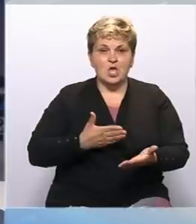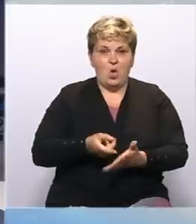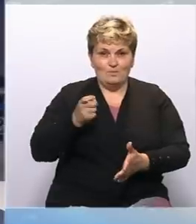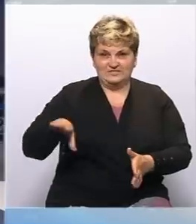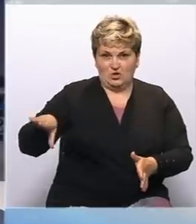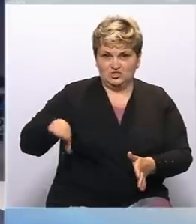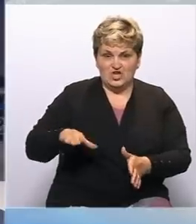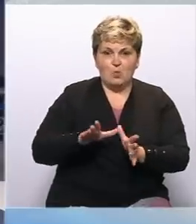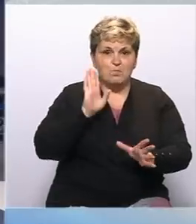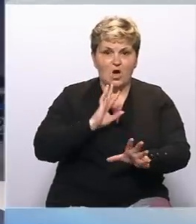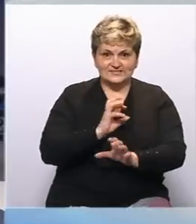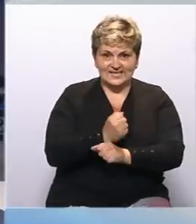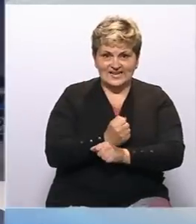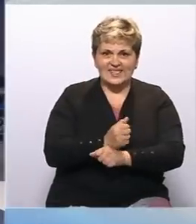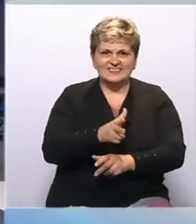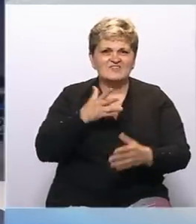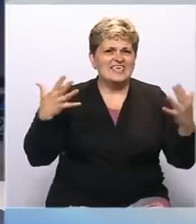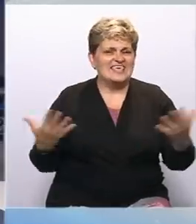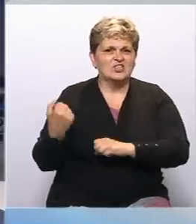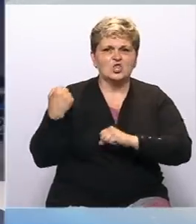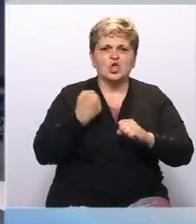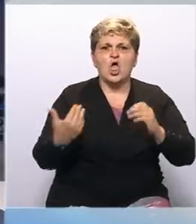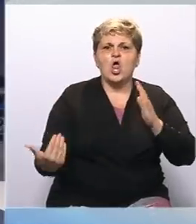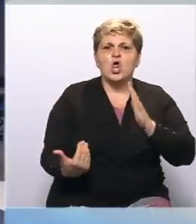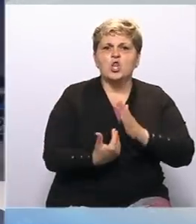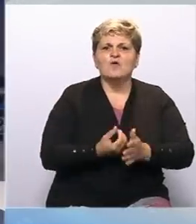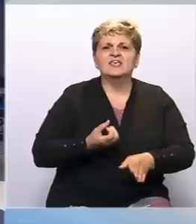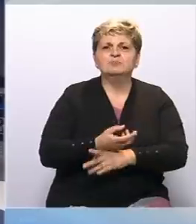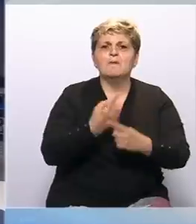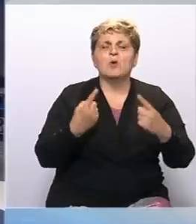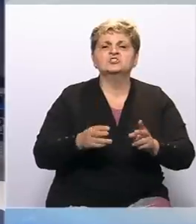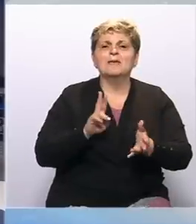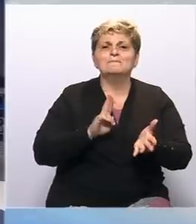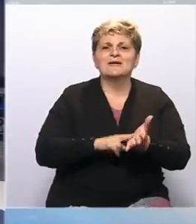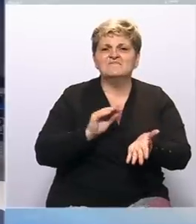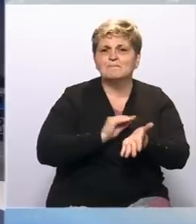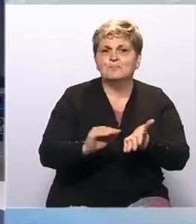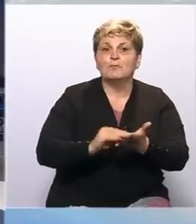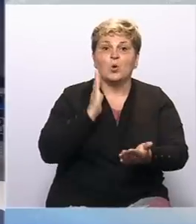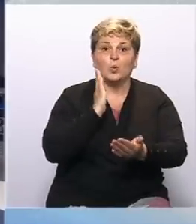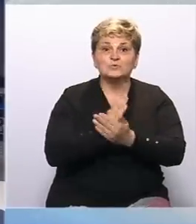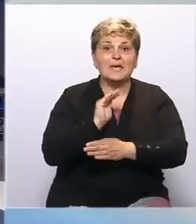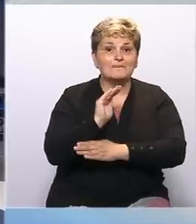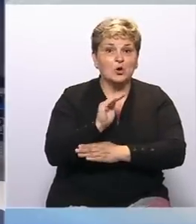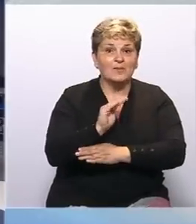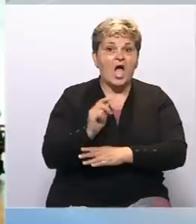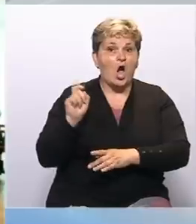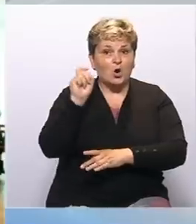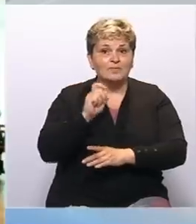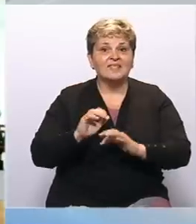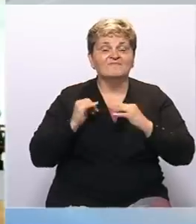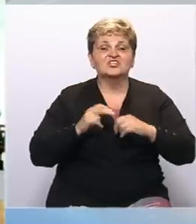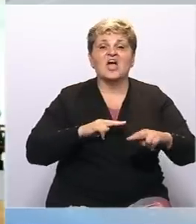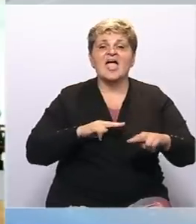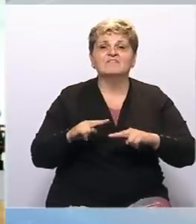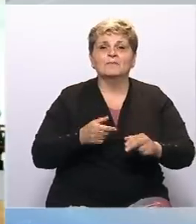Slučajevi femicida u Bosni i Hercegovini zahtijevaju hitno donošenje novih i provođenje postojećih pravnih propisa u skladu s preporukama Komiteta Savjeta